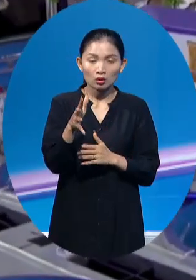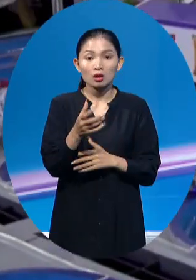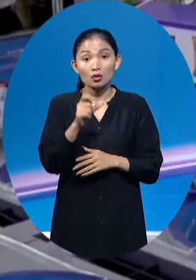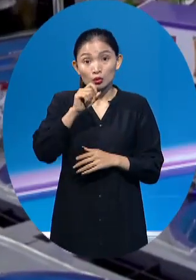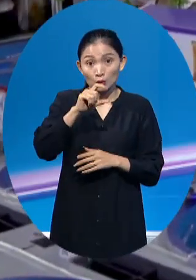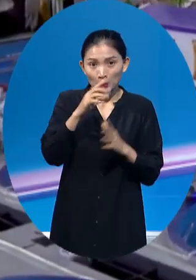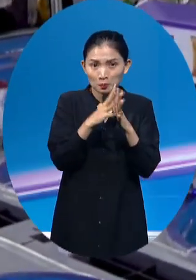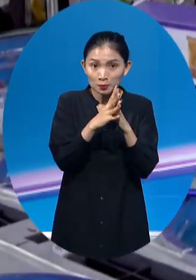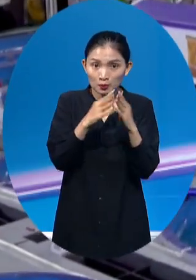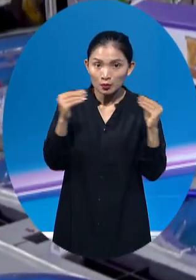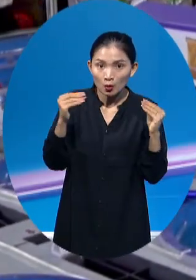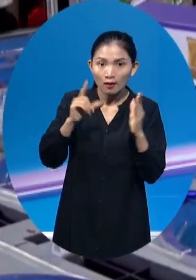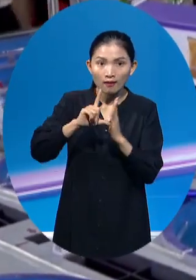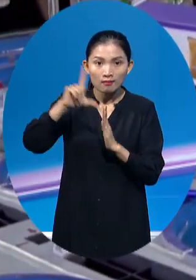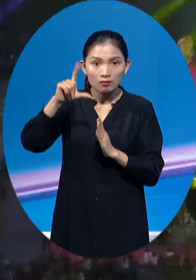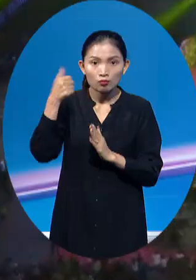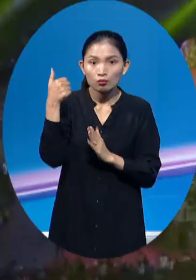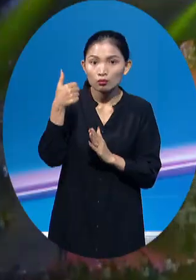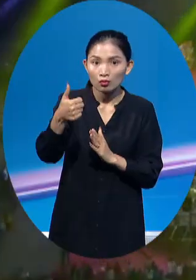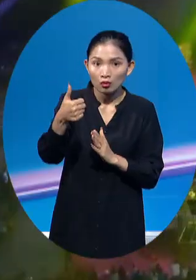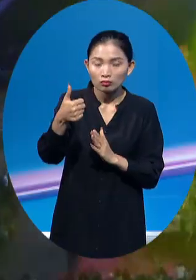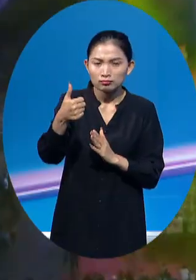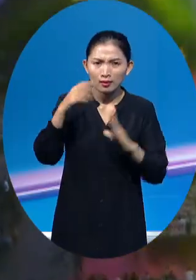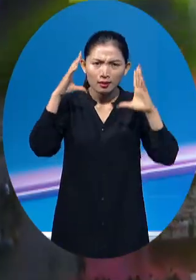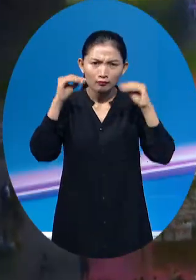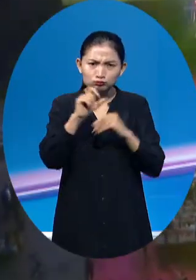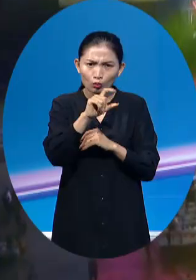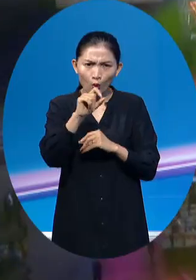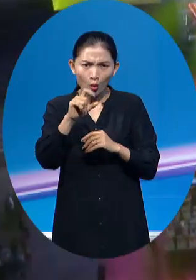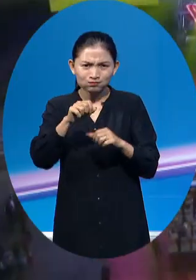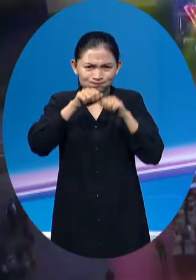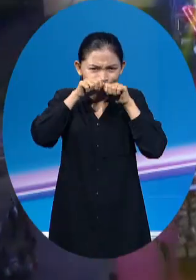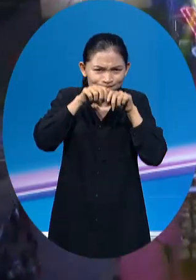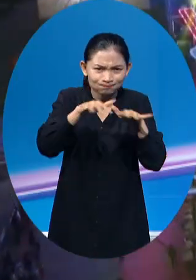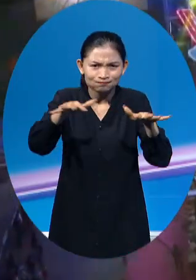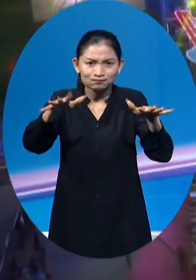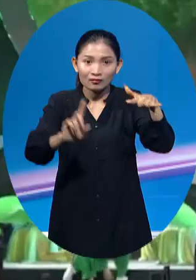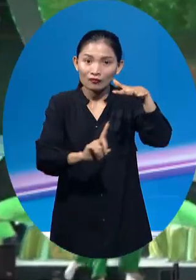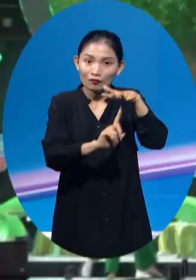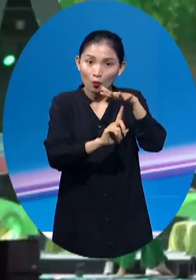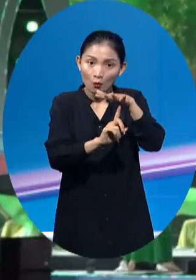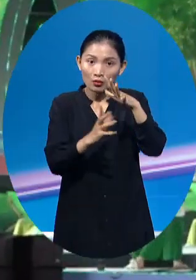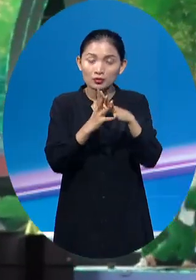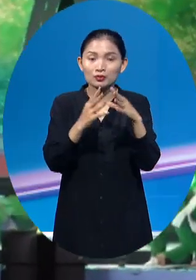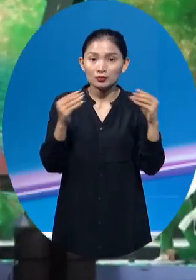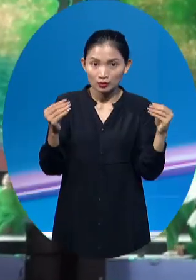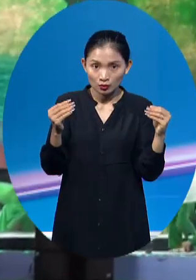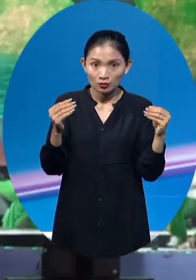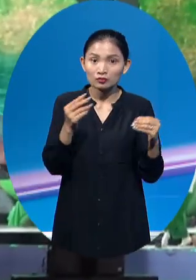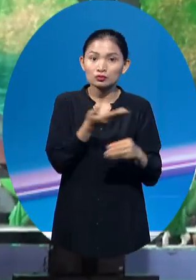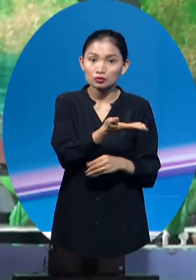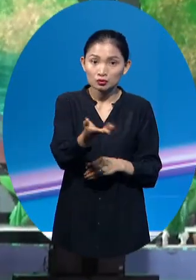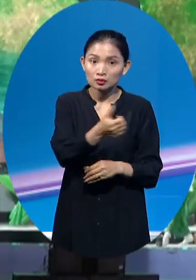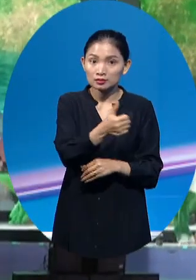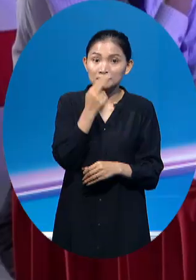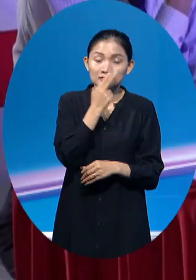lượng, lan tỏa hình ảnh con tôm, giá trị của con tôm, văn hóa ẩm thực đa dạng và đặc sắc từ tôm đến với du khách trong và ngoài nước, bạn bè và